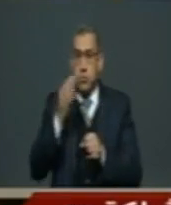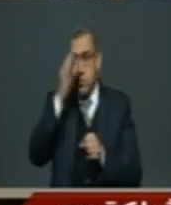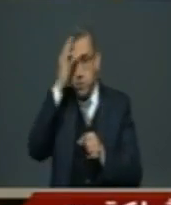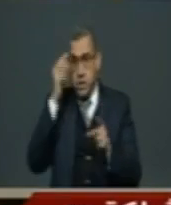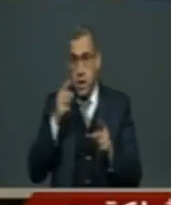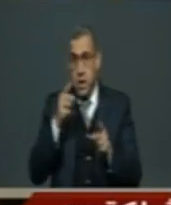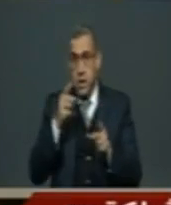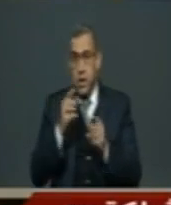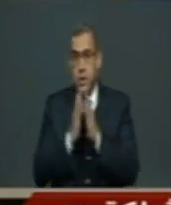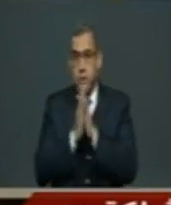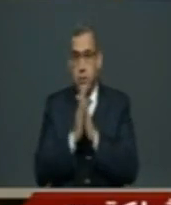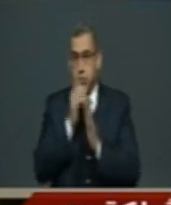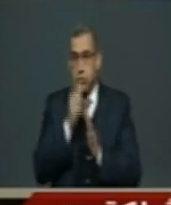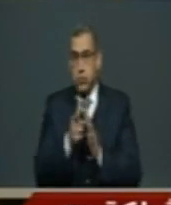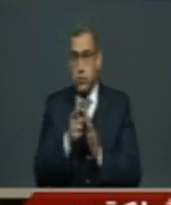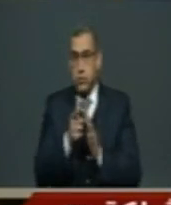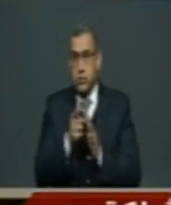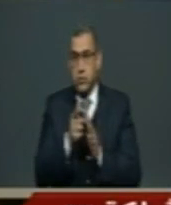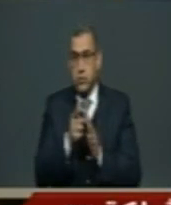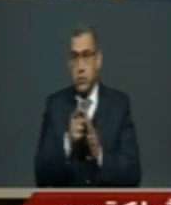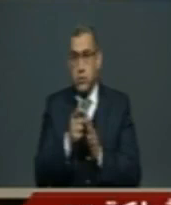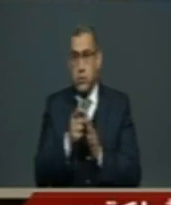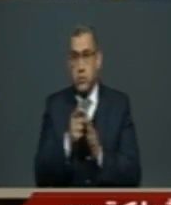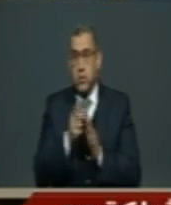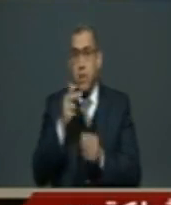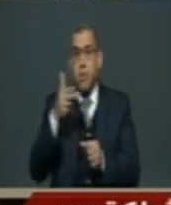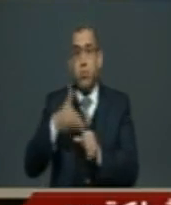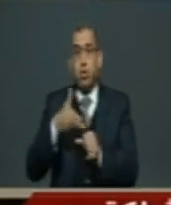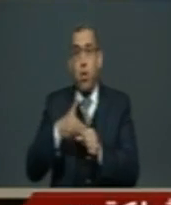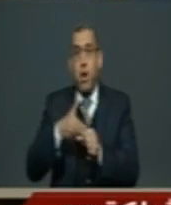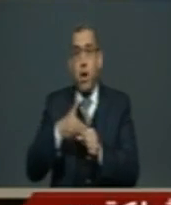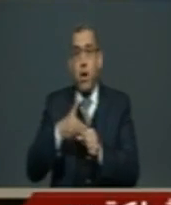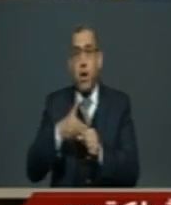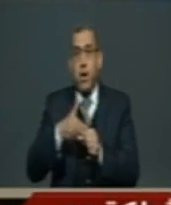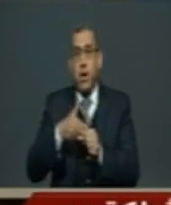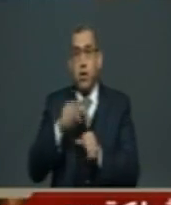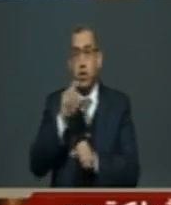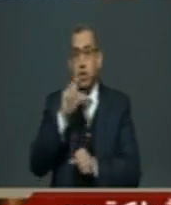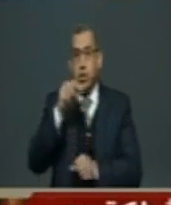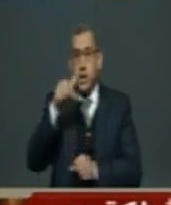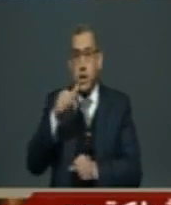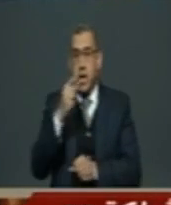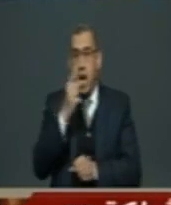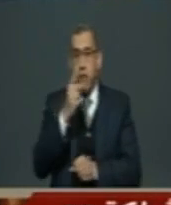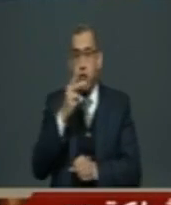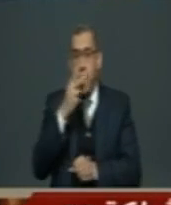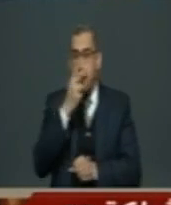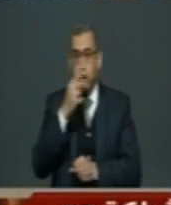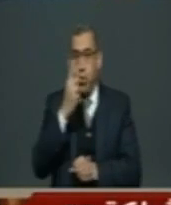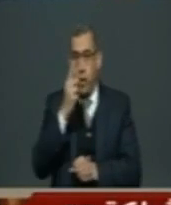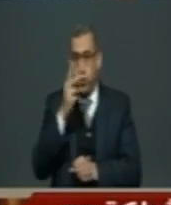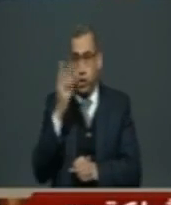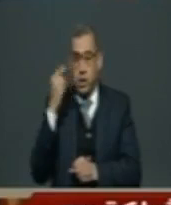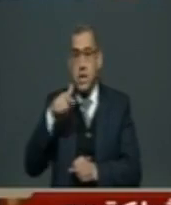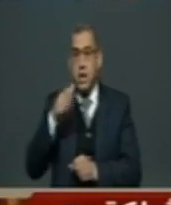إذن حضرتك، البترول في يونيو 21 كان 60 دولار أو أقل،